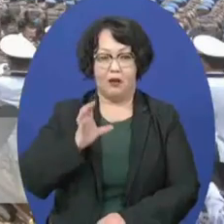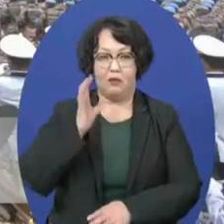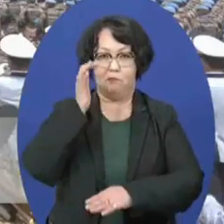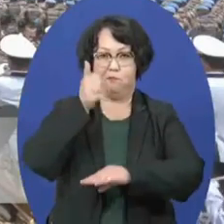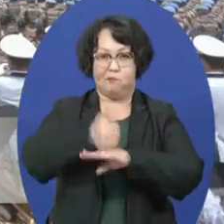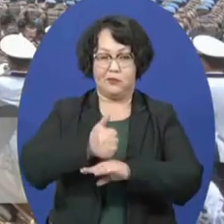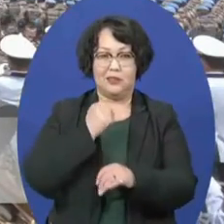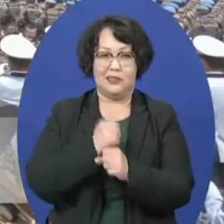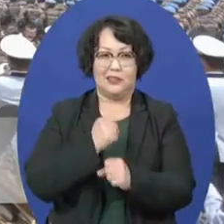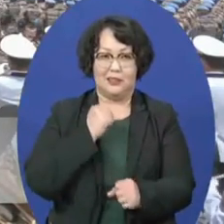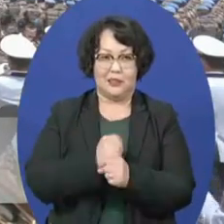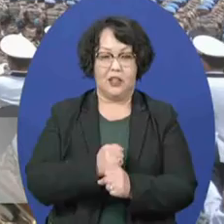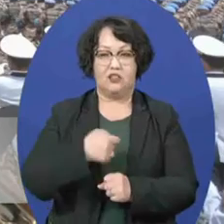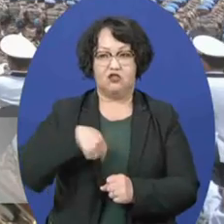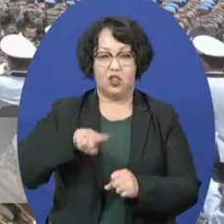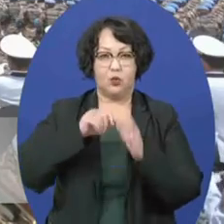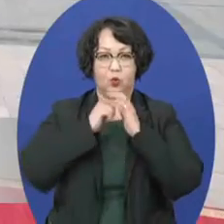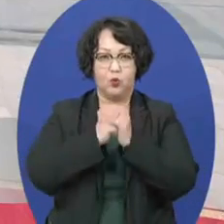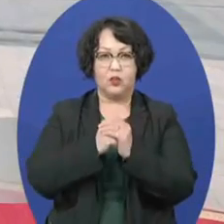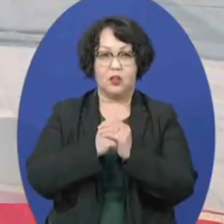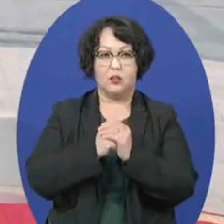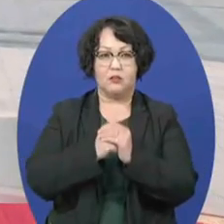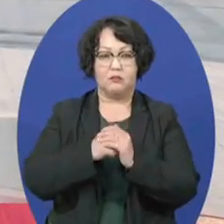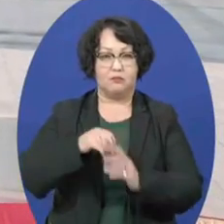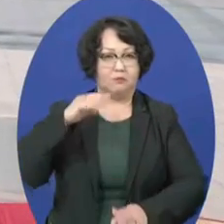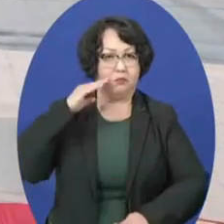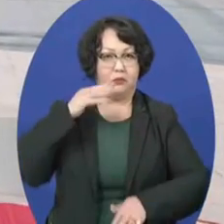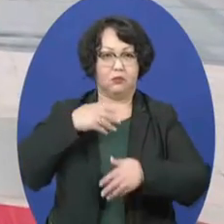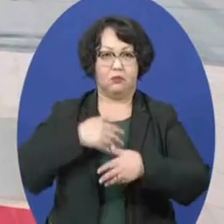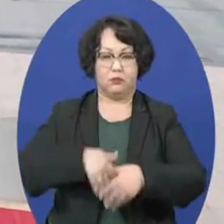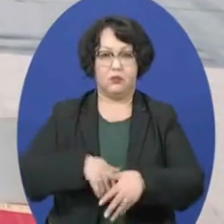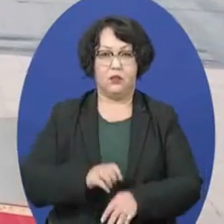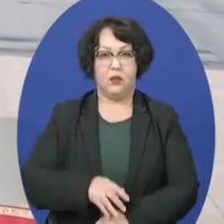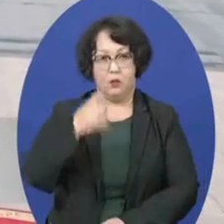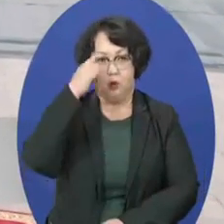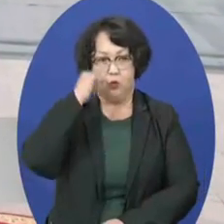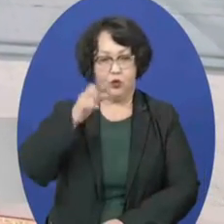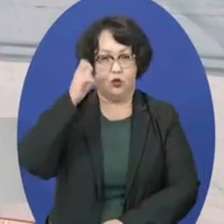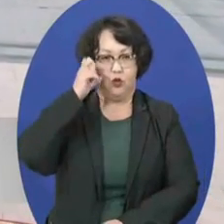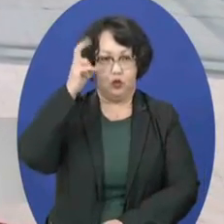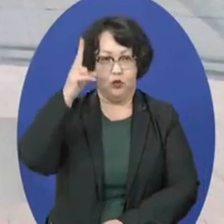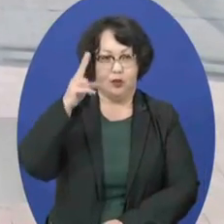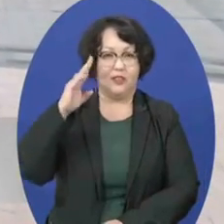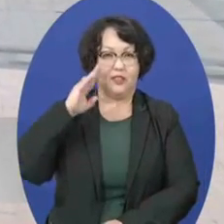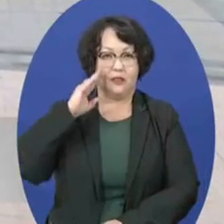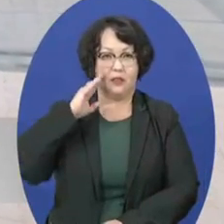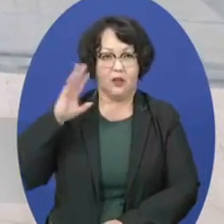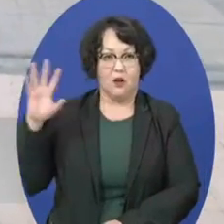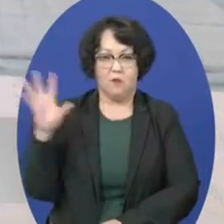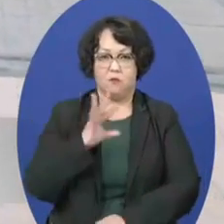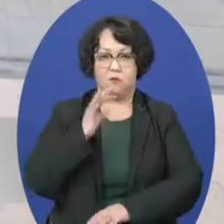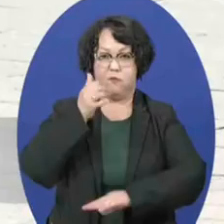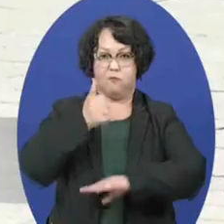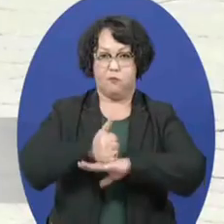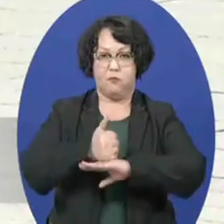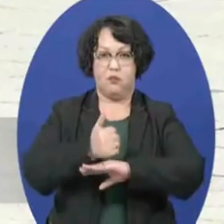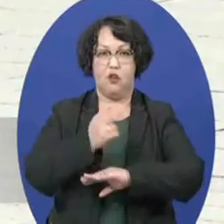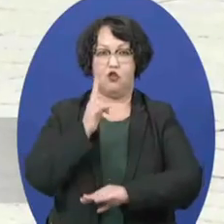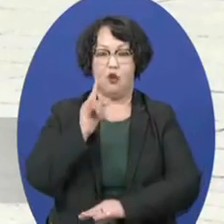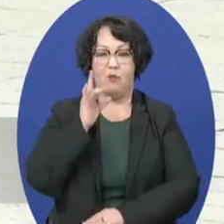Их Жанжин Скватрын талбайд боллоо. Өргөн Монгол улсын эрхлэгч зэвсэгт хүчний ерөнхий командлагч